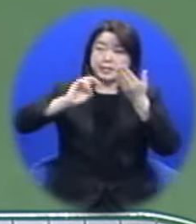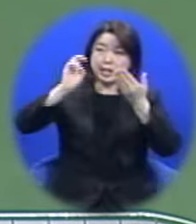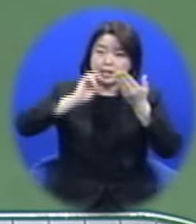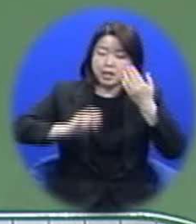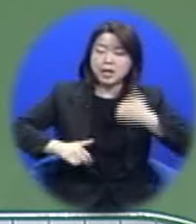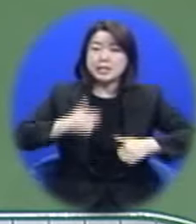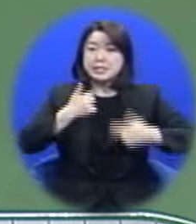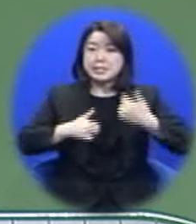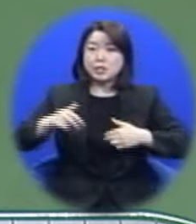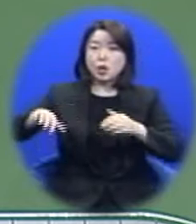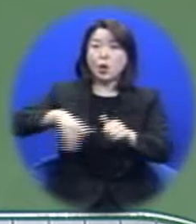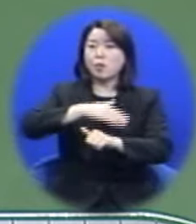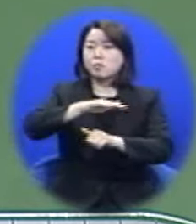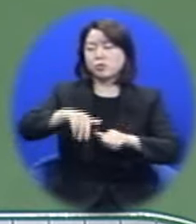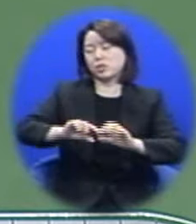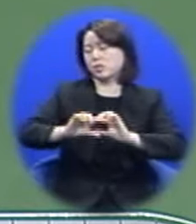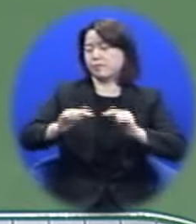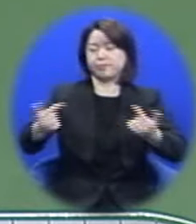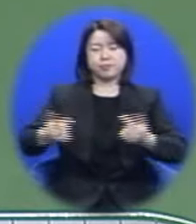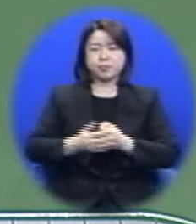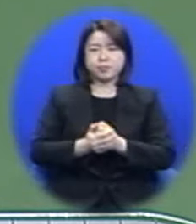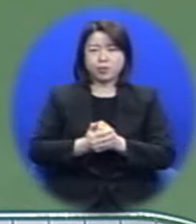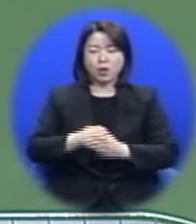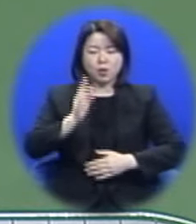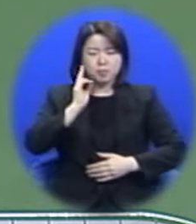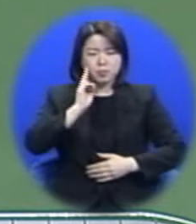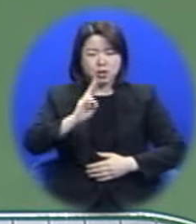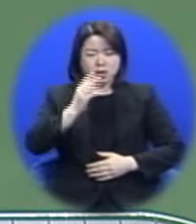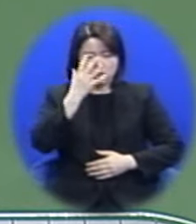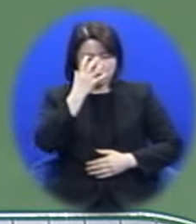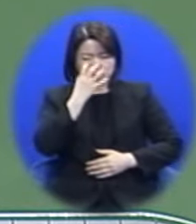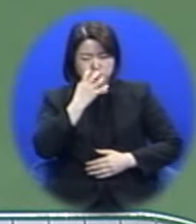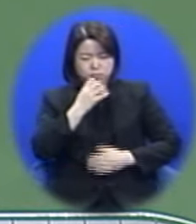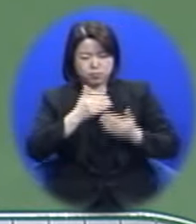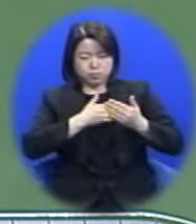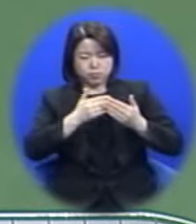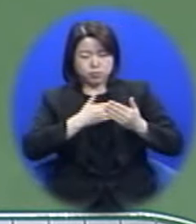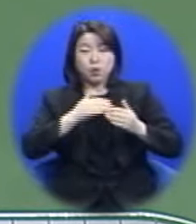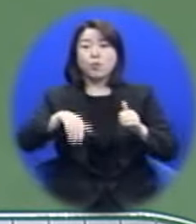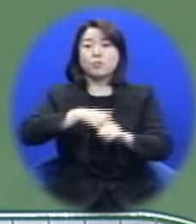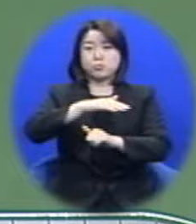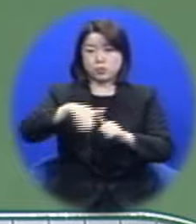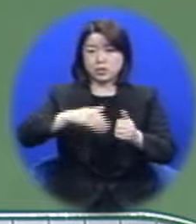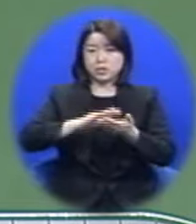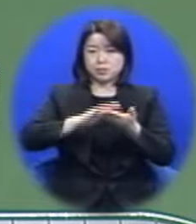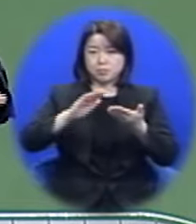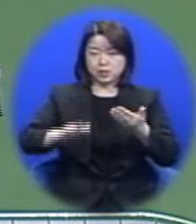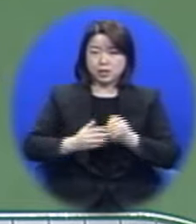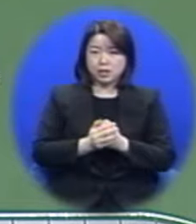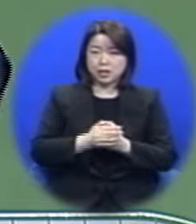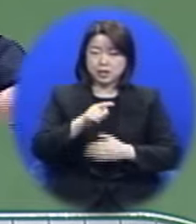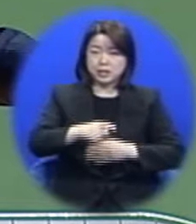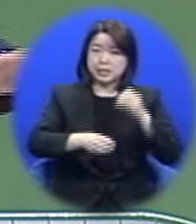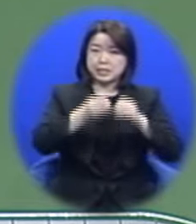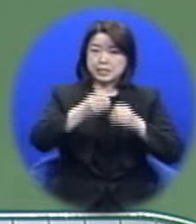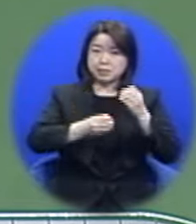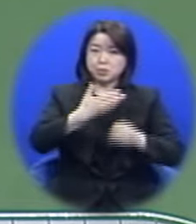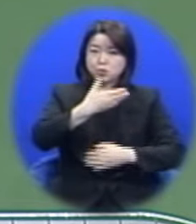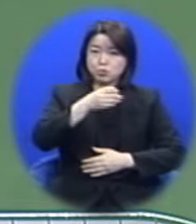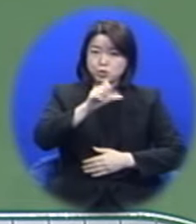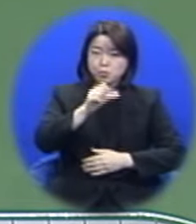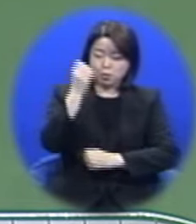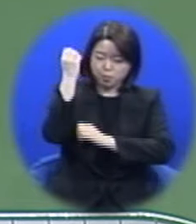찬양하고 즐거운 분위기 아닙니다. 아주 침울하고 두려운 분위기입니다. 이게 시편 95편의